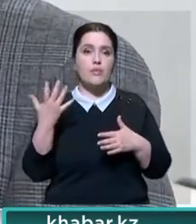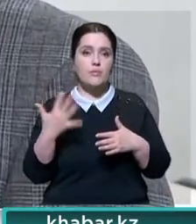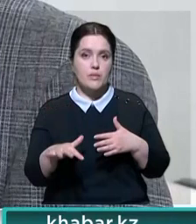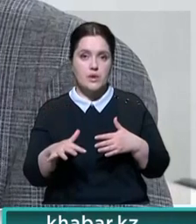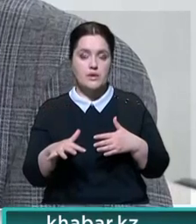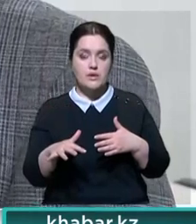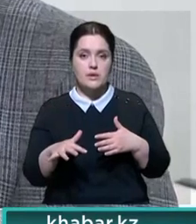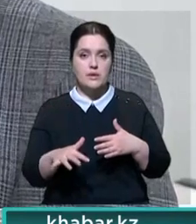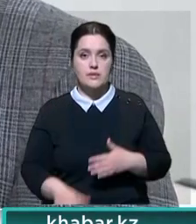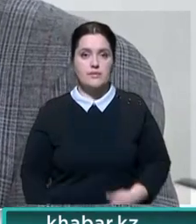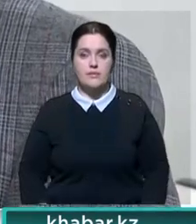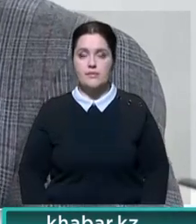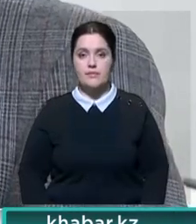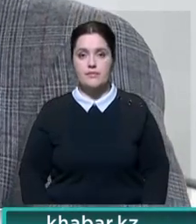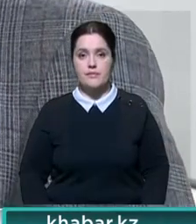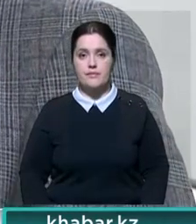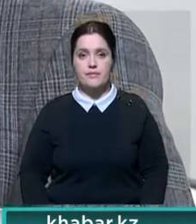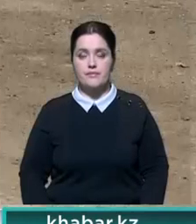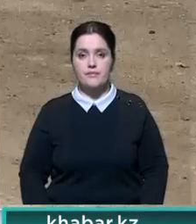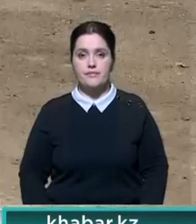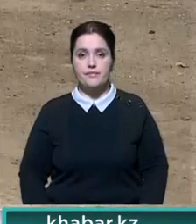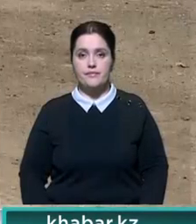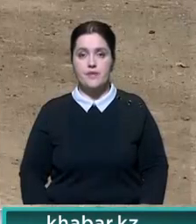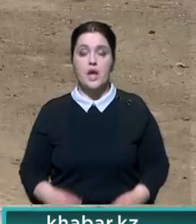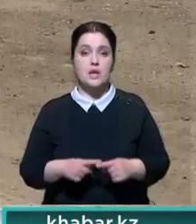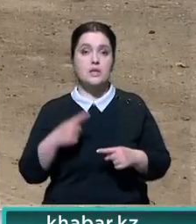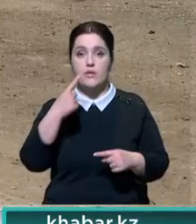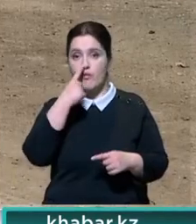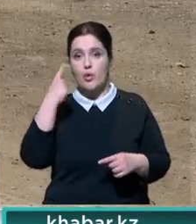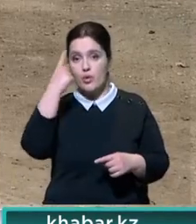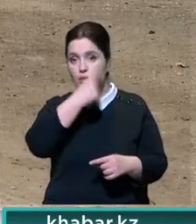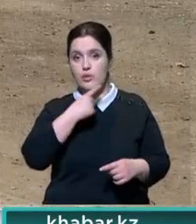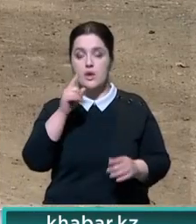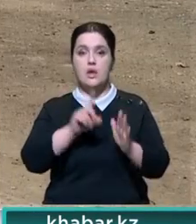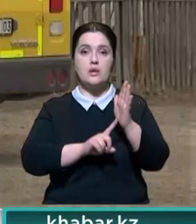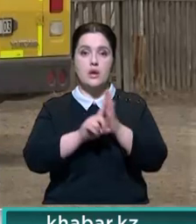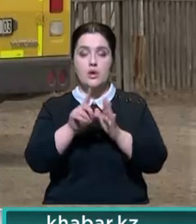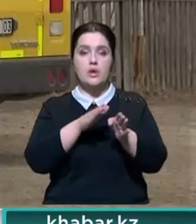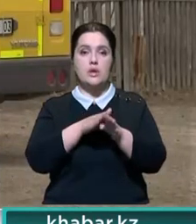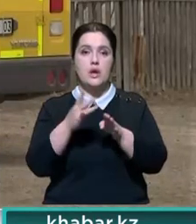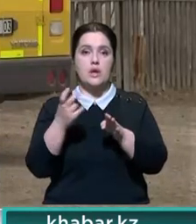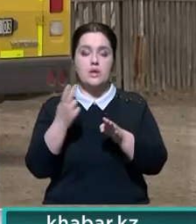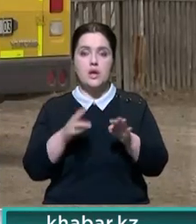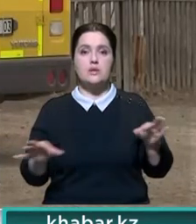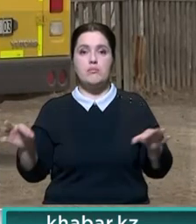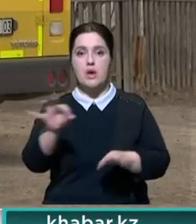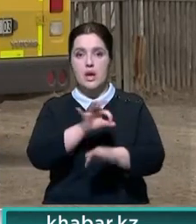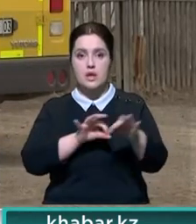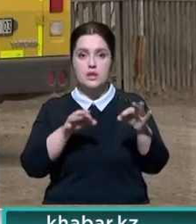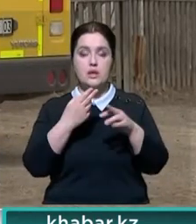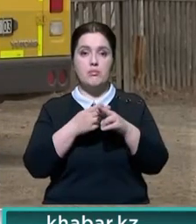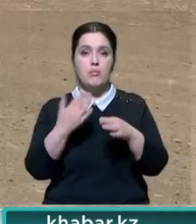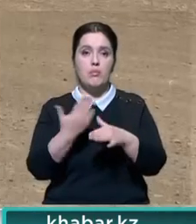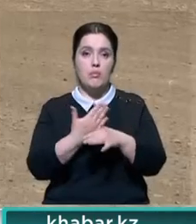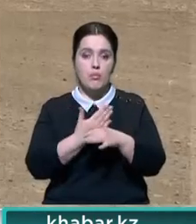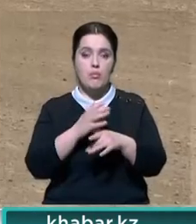Восток Телеком. То есть у них есть дистанционные обязательства. Со следующего года местные власти начнут реализацию нацпроекта «Доступный интернет». С его помощью